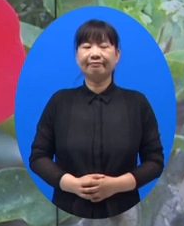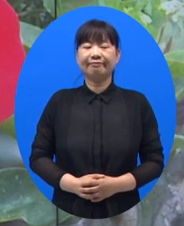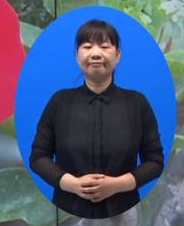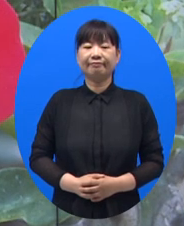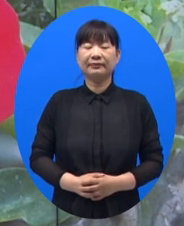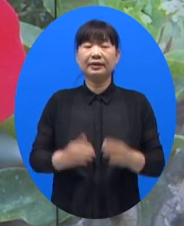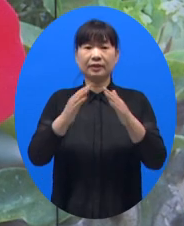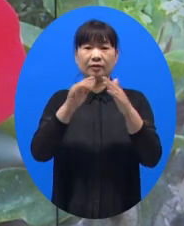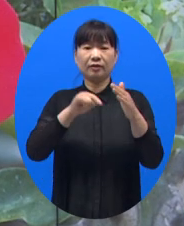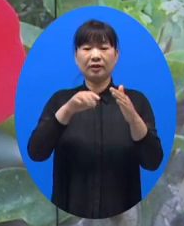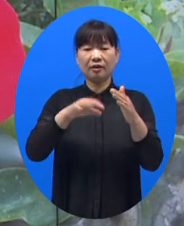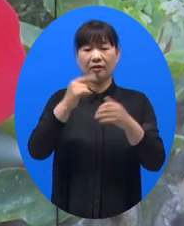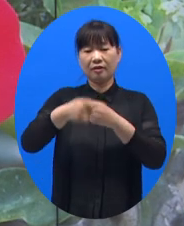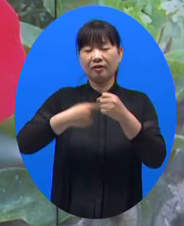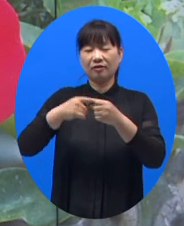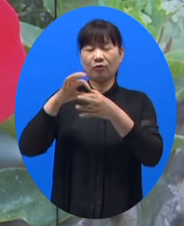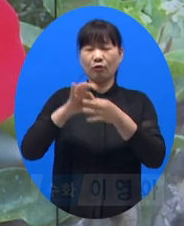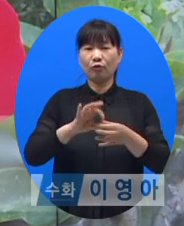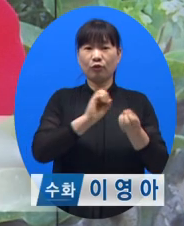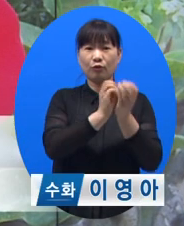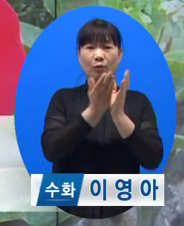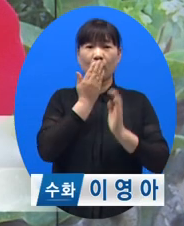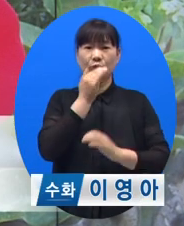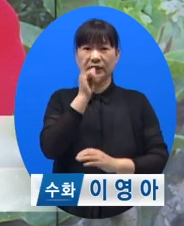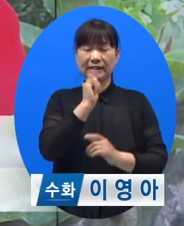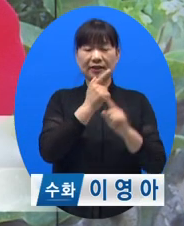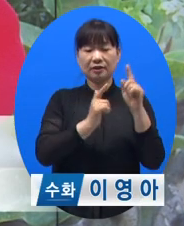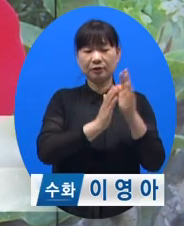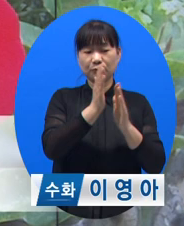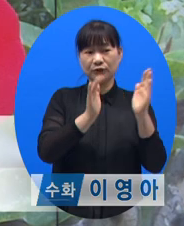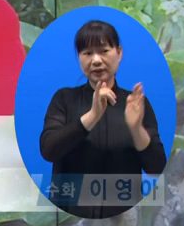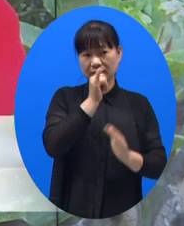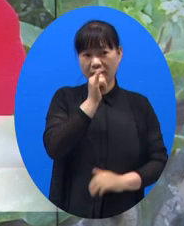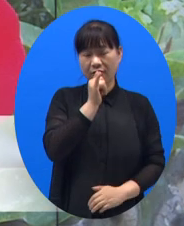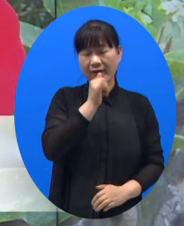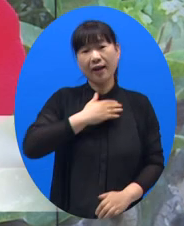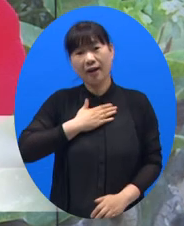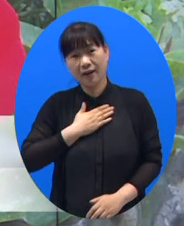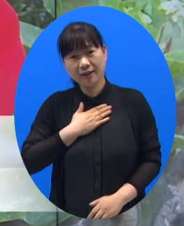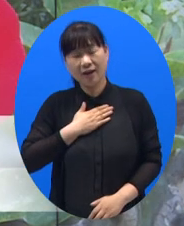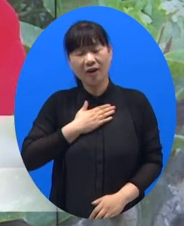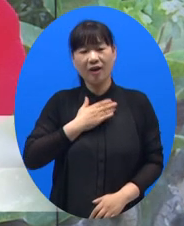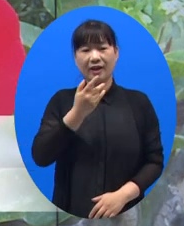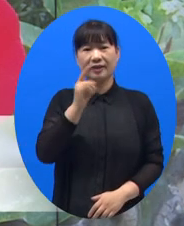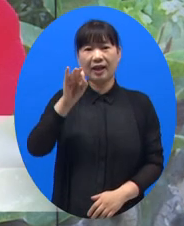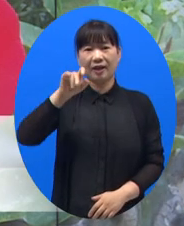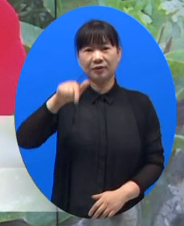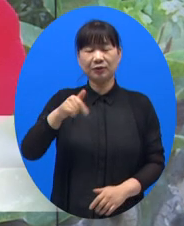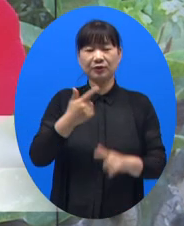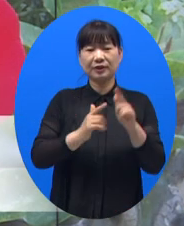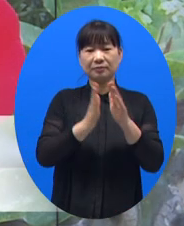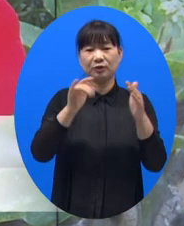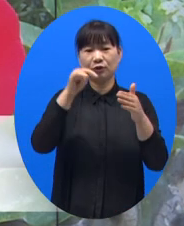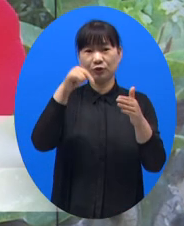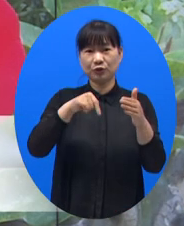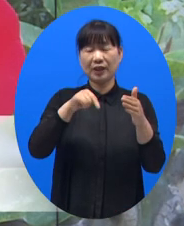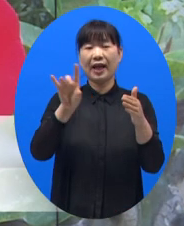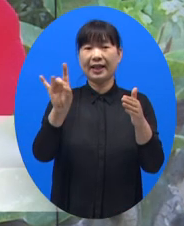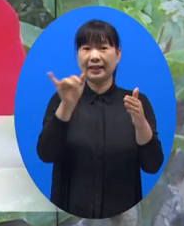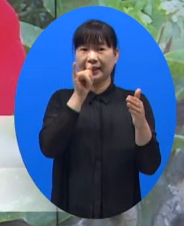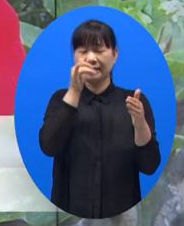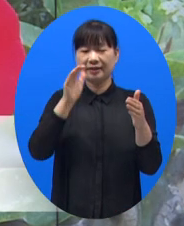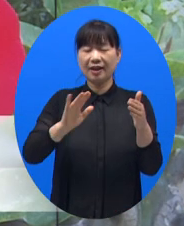집안에서 1년 여 네 곳을 볼 수 있는 식물 있다는 건 알고 계십니까 바로 다육식물 일종의 꽃길이 있는데요 꽃 색깔이